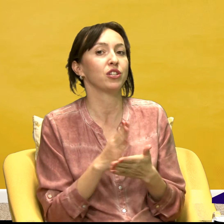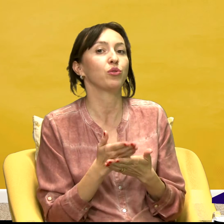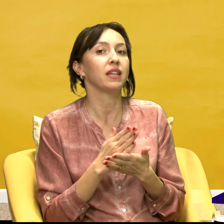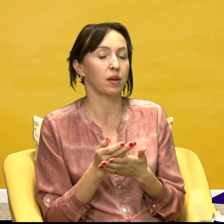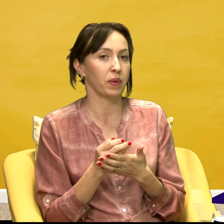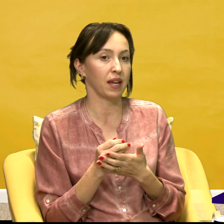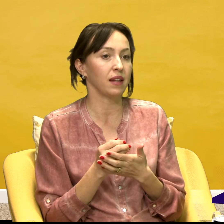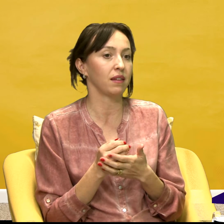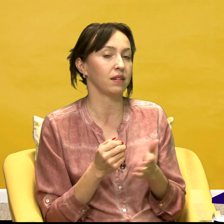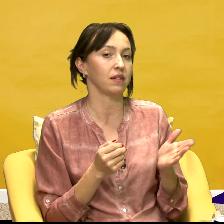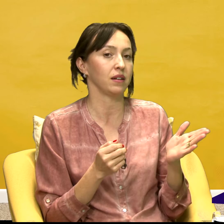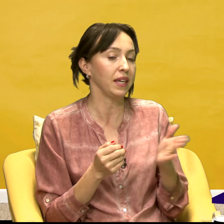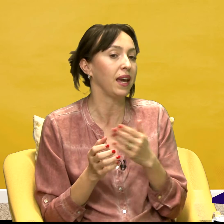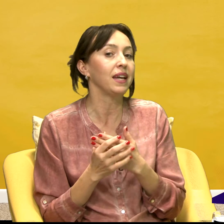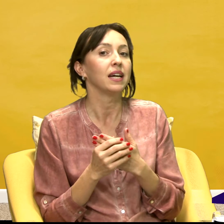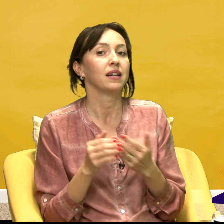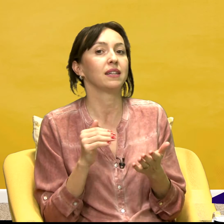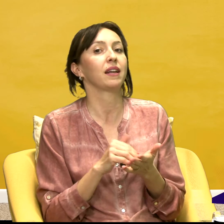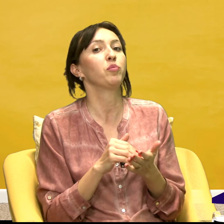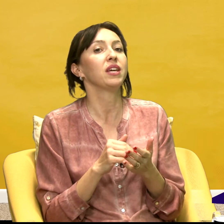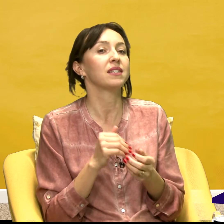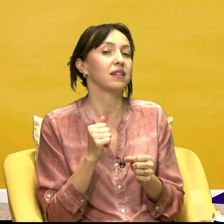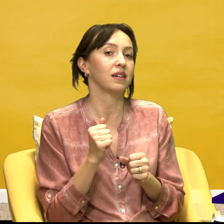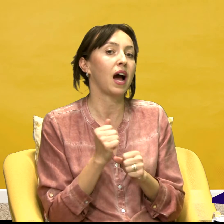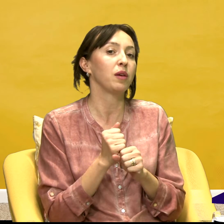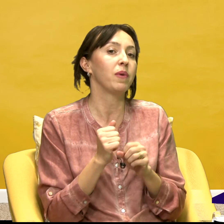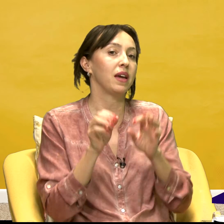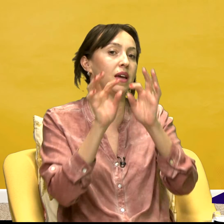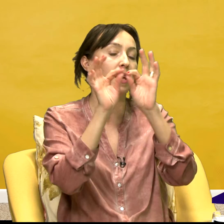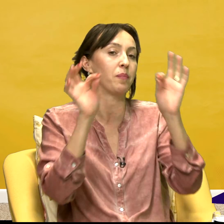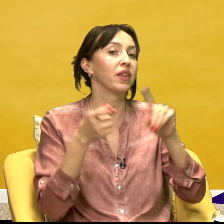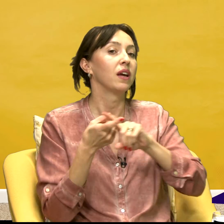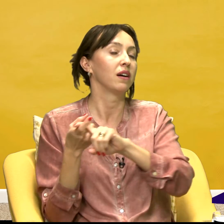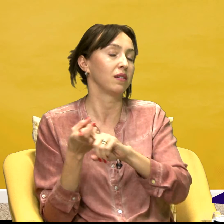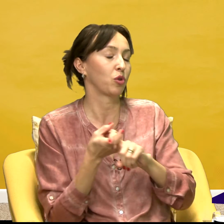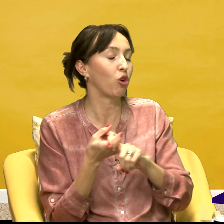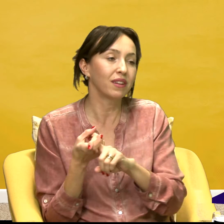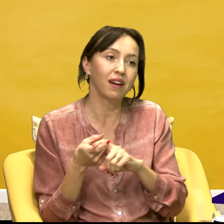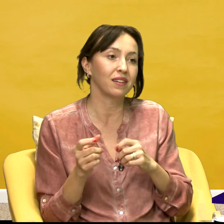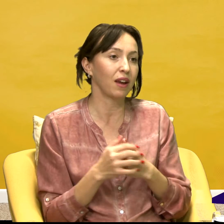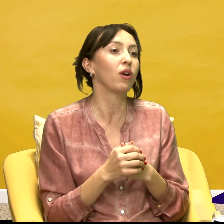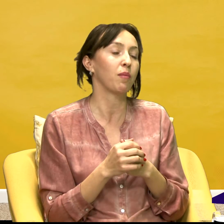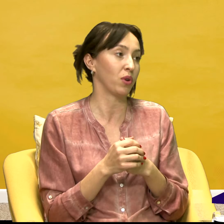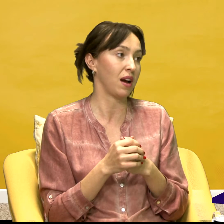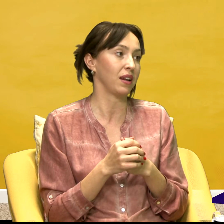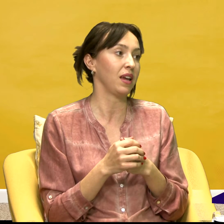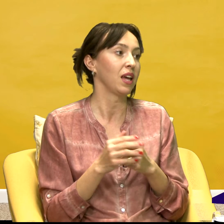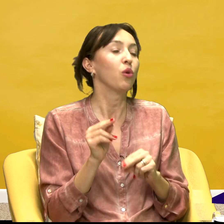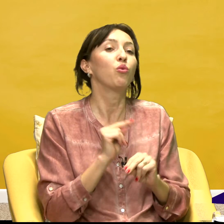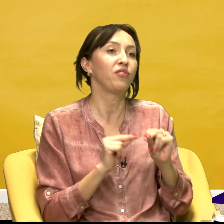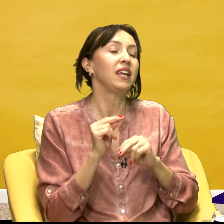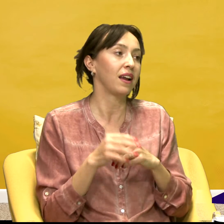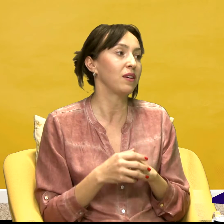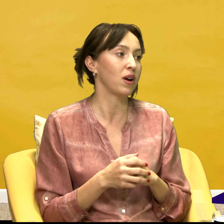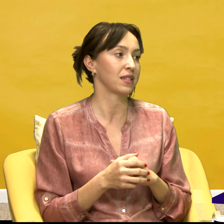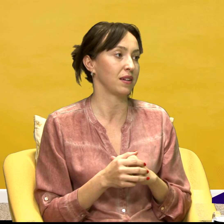În lipsa acestui interpret, ei trebuie să aibă contract de colaborare